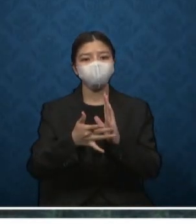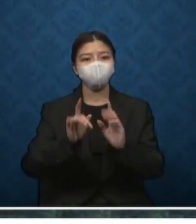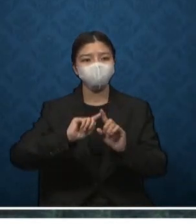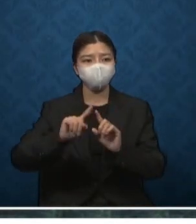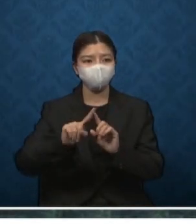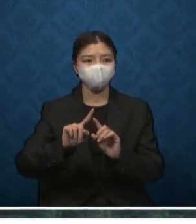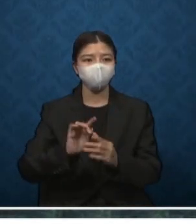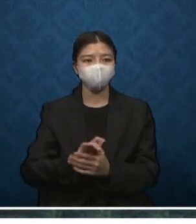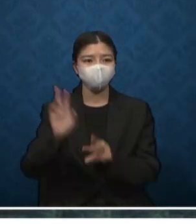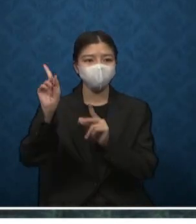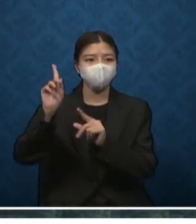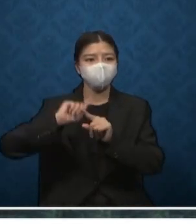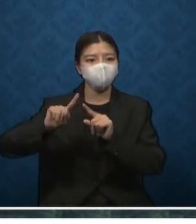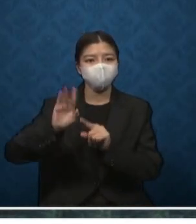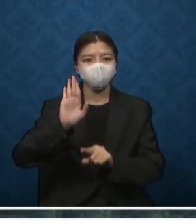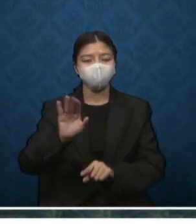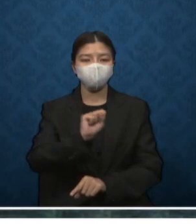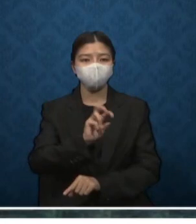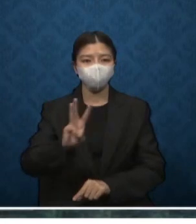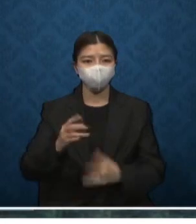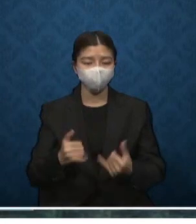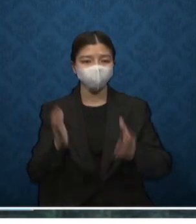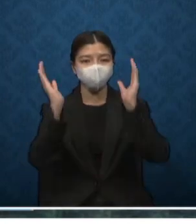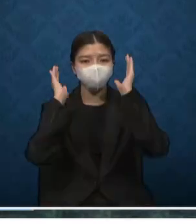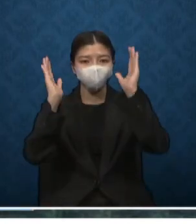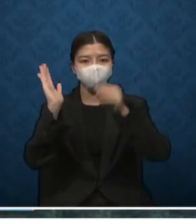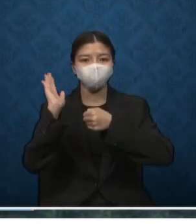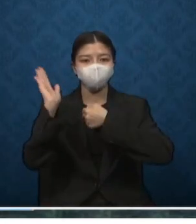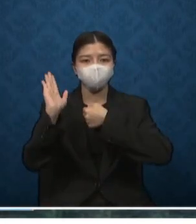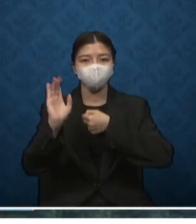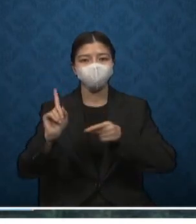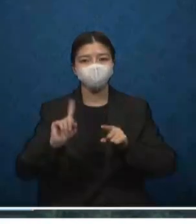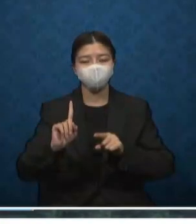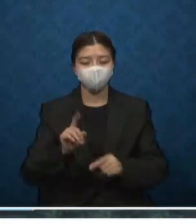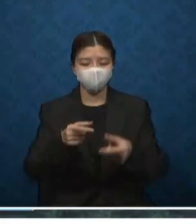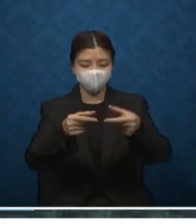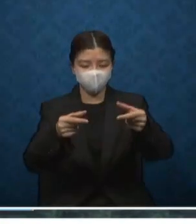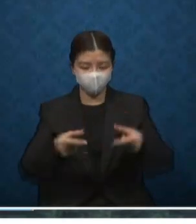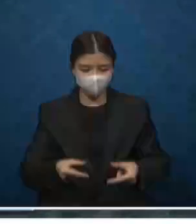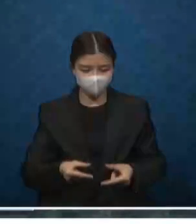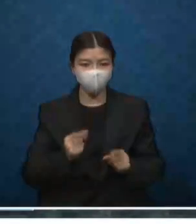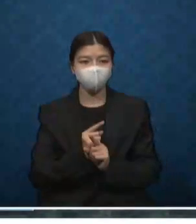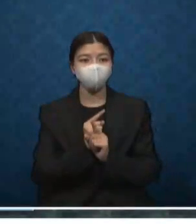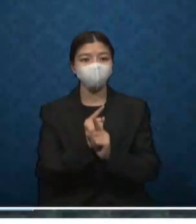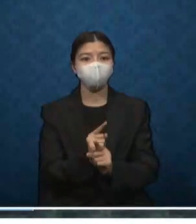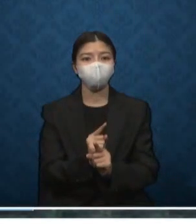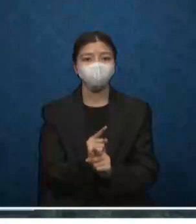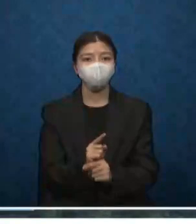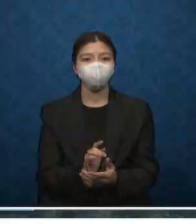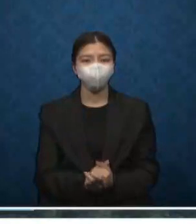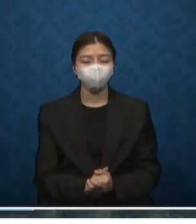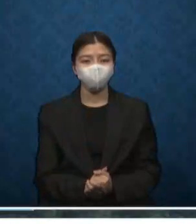าขออภิปรายรายงานผลการติดตามความคืบหน้